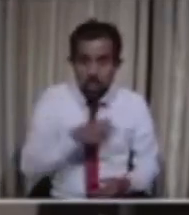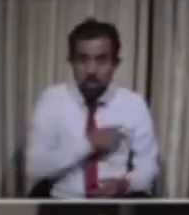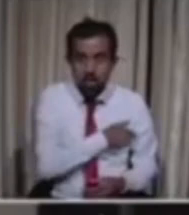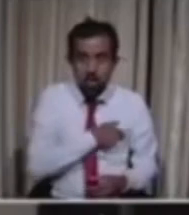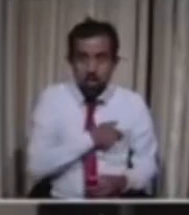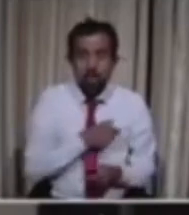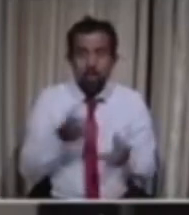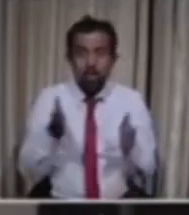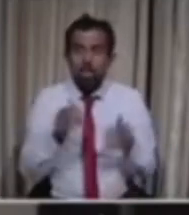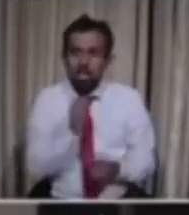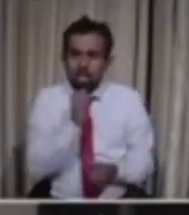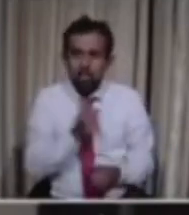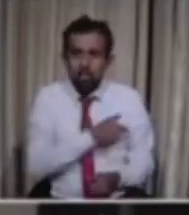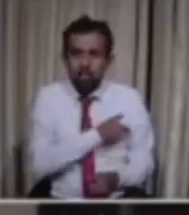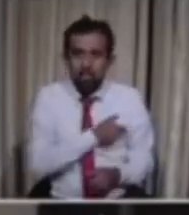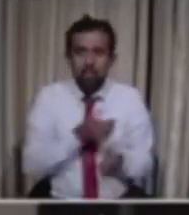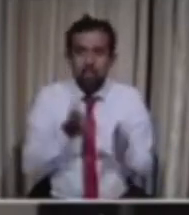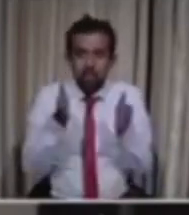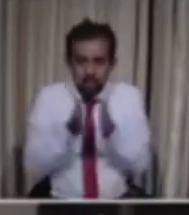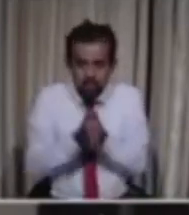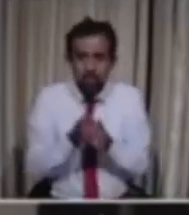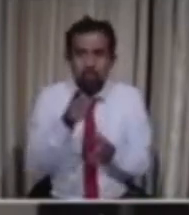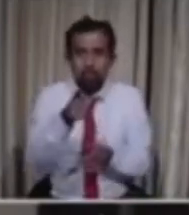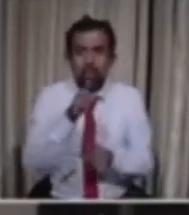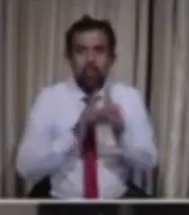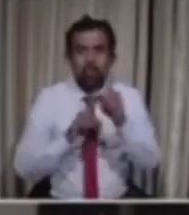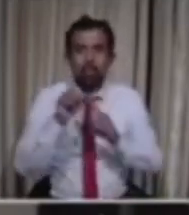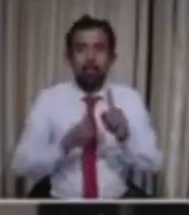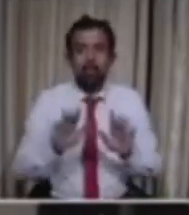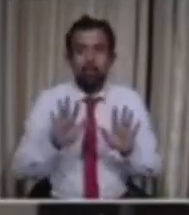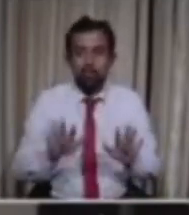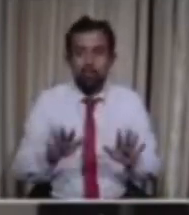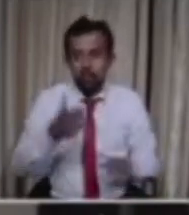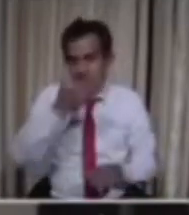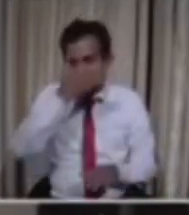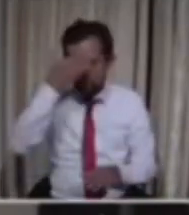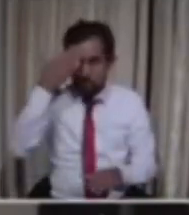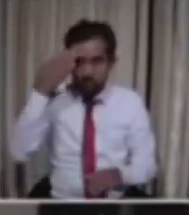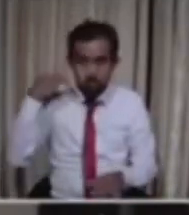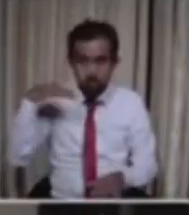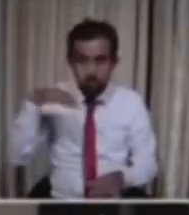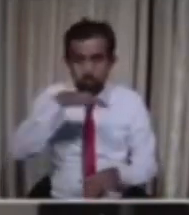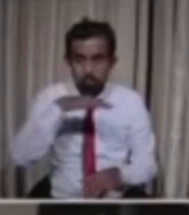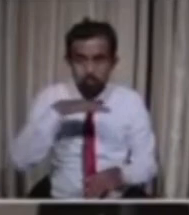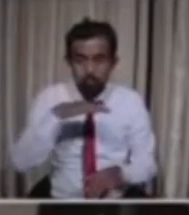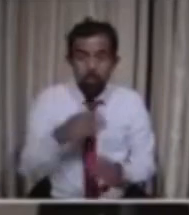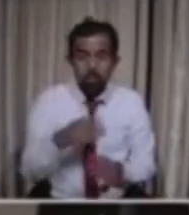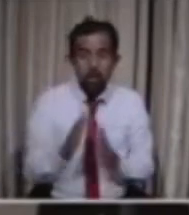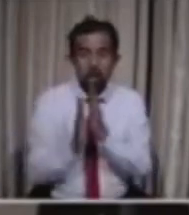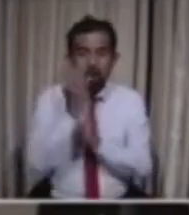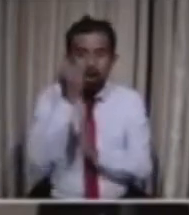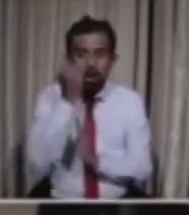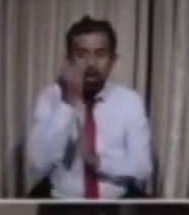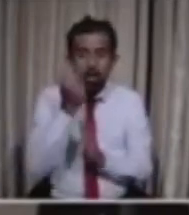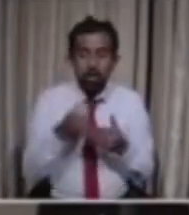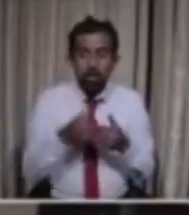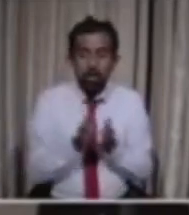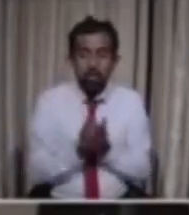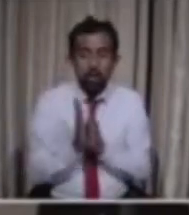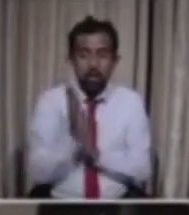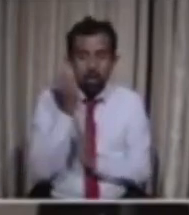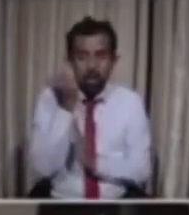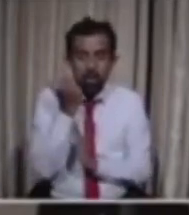தேசத்தை பொறுத்தவரையிலே தமிழ் தேசத்தினுடைய இறமையையும் சுயநிர்ணய உரிமையையும் அங்கீகரித்த அடிப்படையில் ஒரு அரசியலமைப்பை கொண்டு